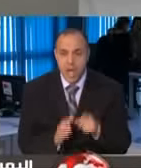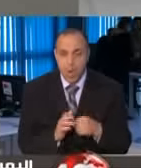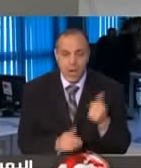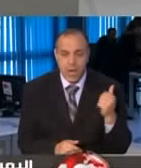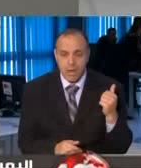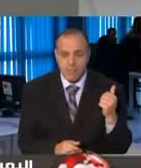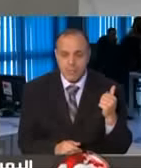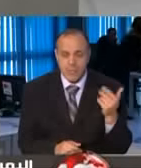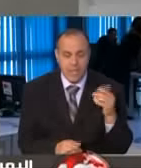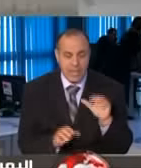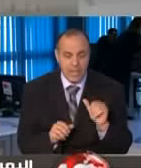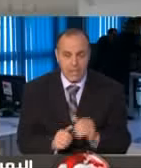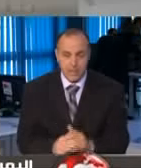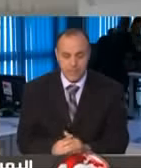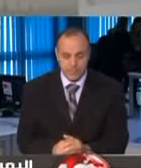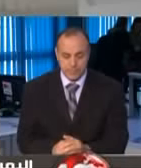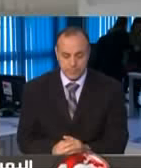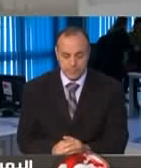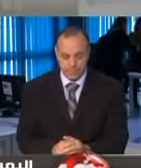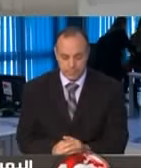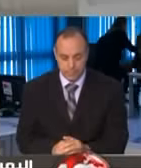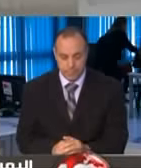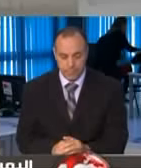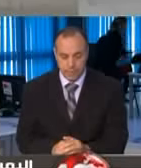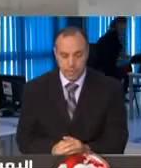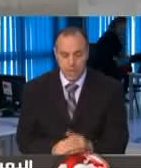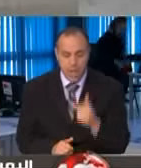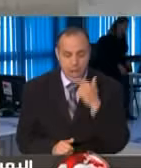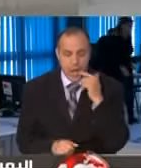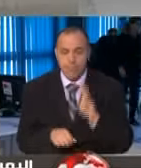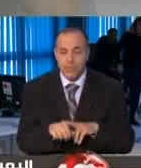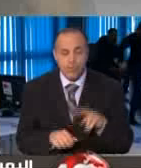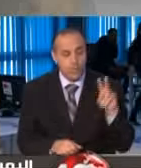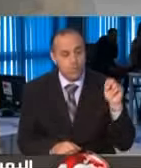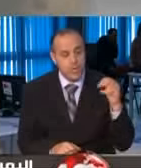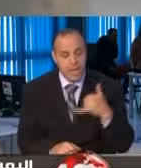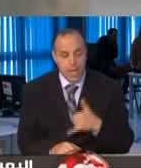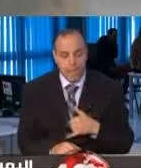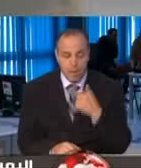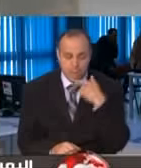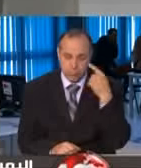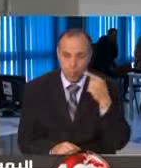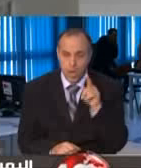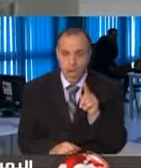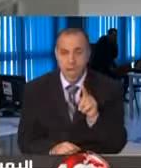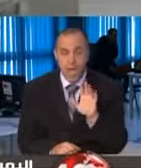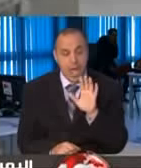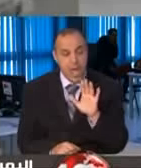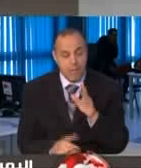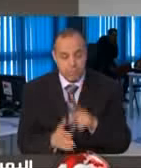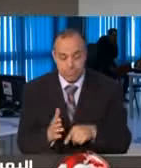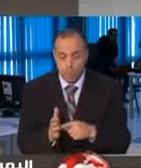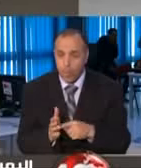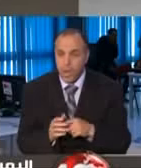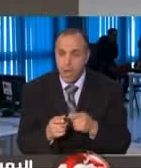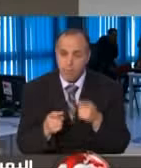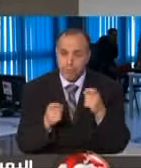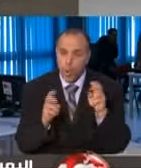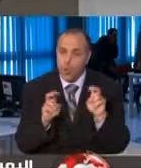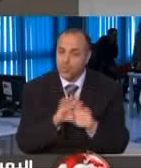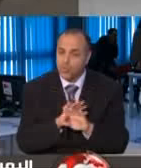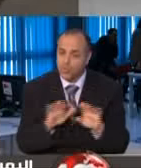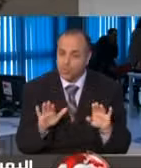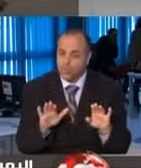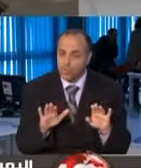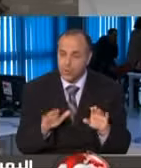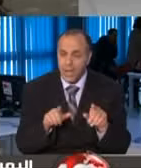أمس الثلاثاء. من جهته، أعرب المبعوث الأممي إلى اليمن عن أمله في أن يكون اتفاق وقف إطلاق النار